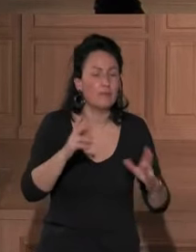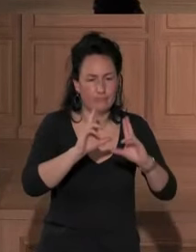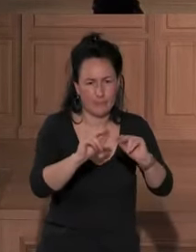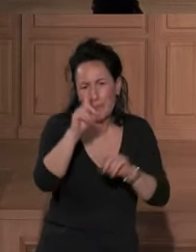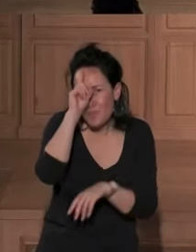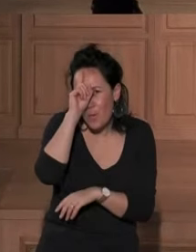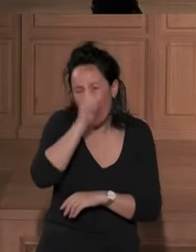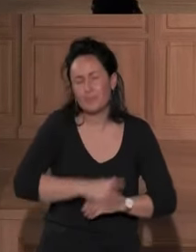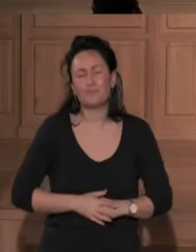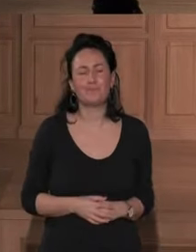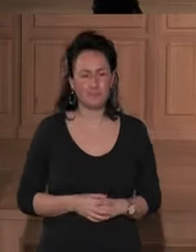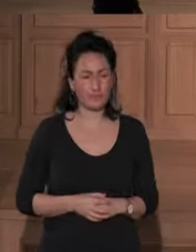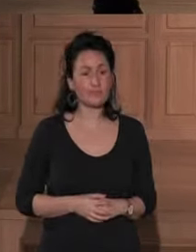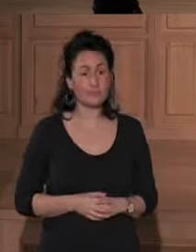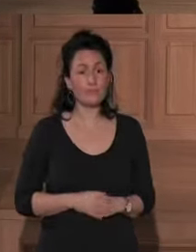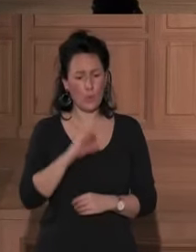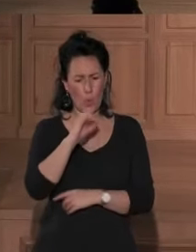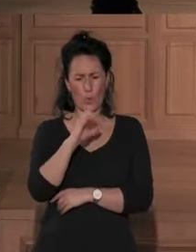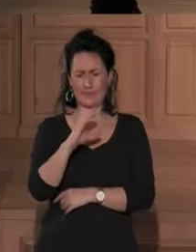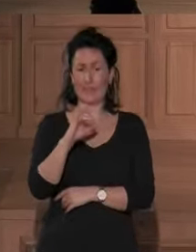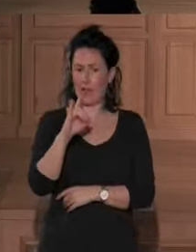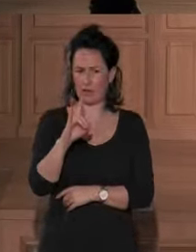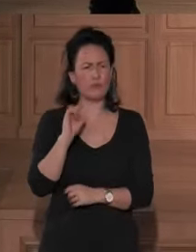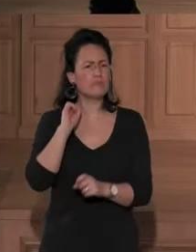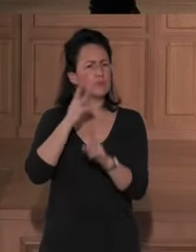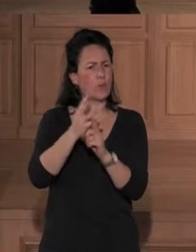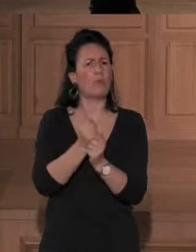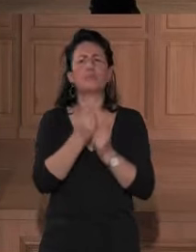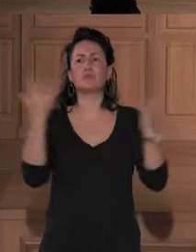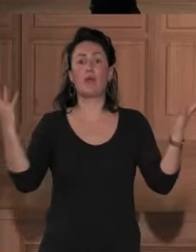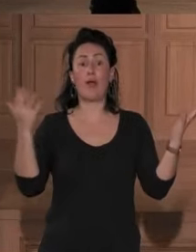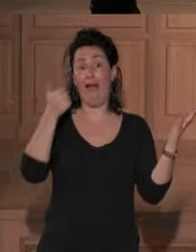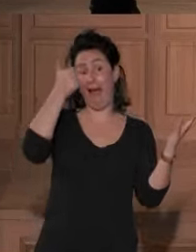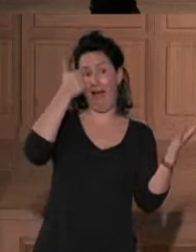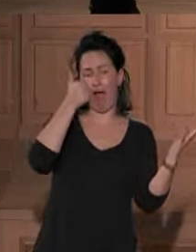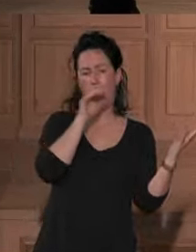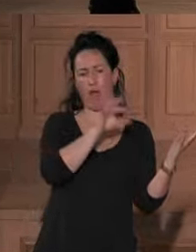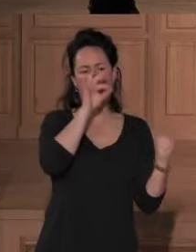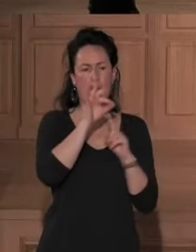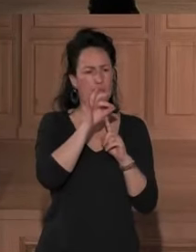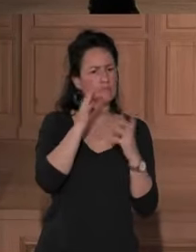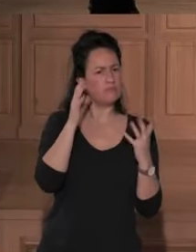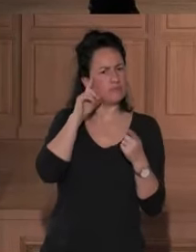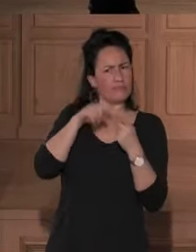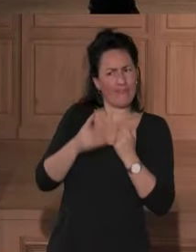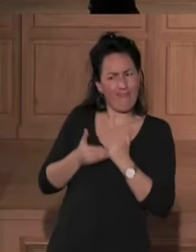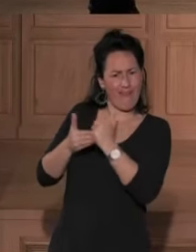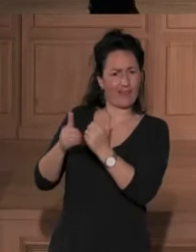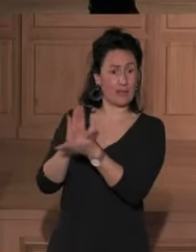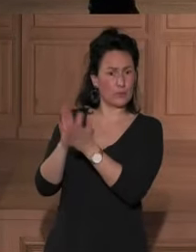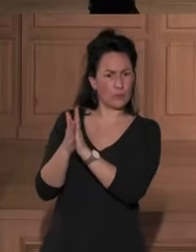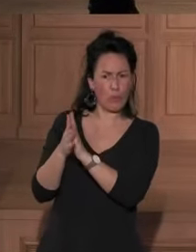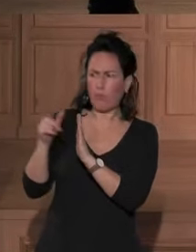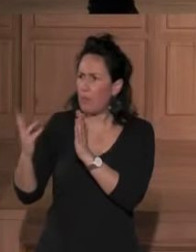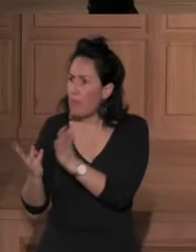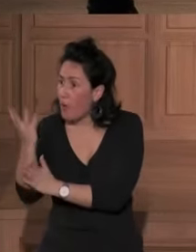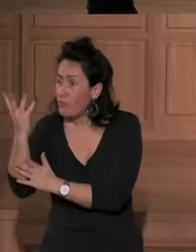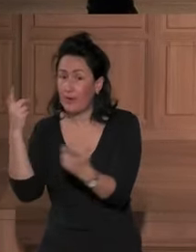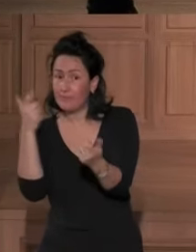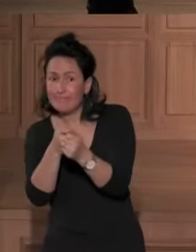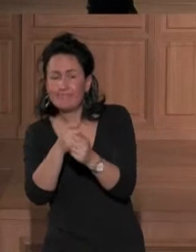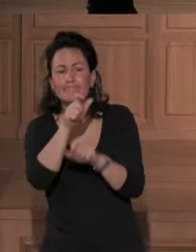pourquoi. C'est qu'une des missions de l'OCH, Alban l'a dit tout à l'heure, nous aidons des associations qui ont des projets qui répondent aux besoins